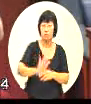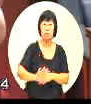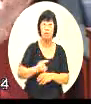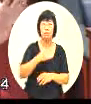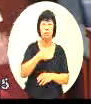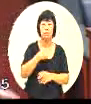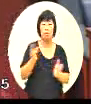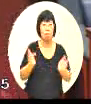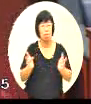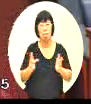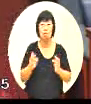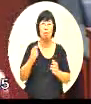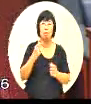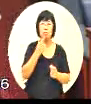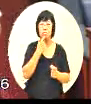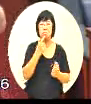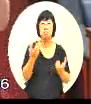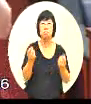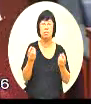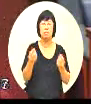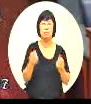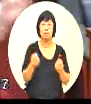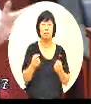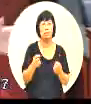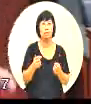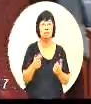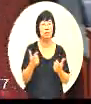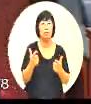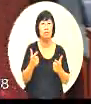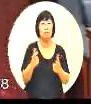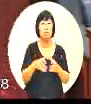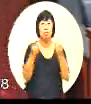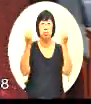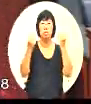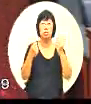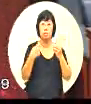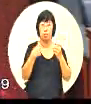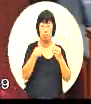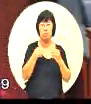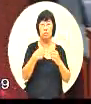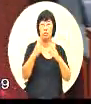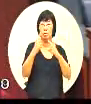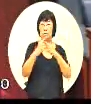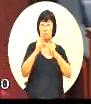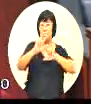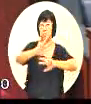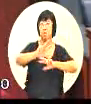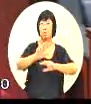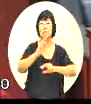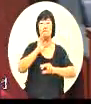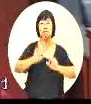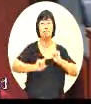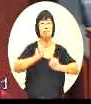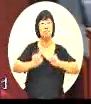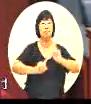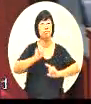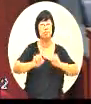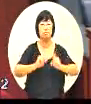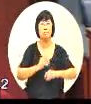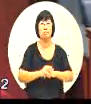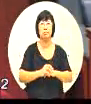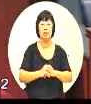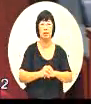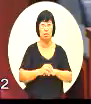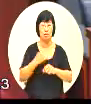我也没有迟疑过，我也没有演什么两手咒，我都不需要。我觉得人就是这样才会自在啊，齁。所以在这里这个立场本席也一